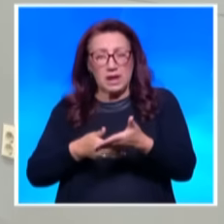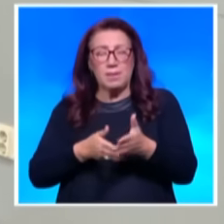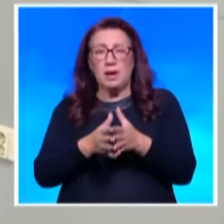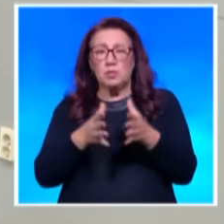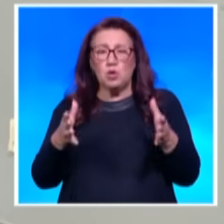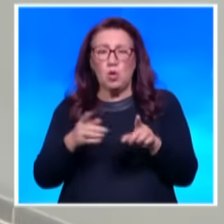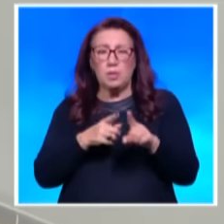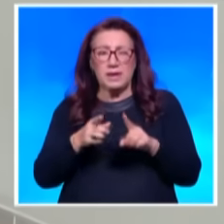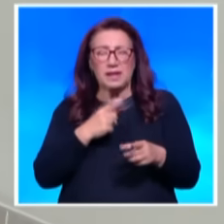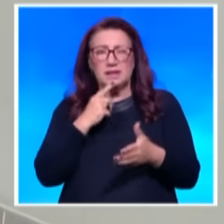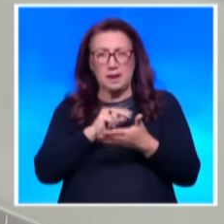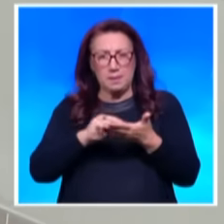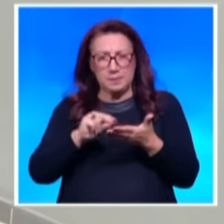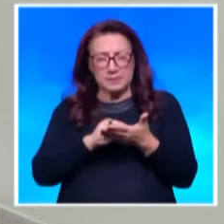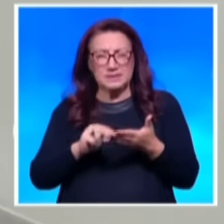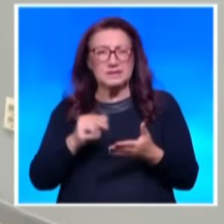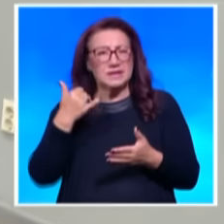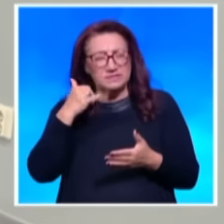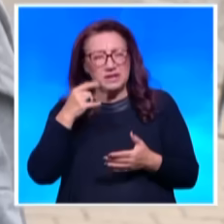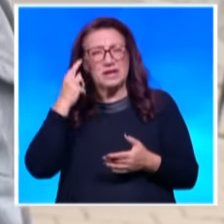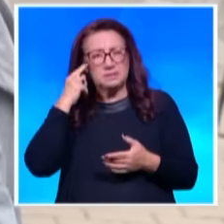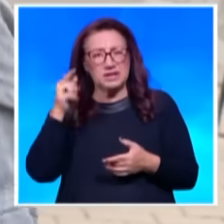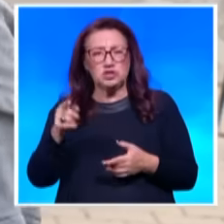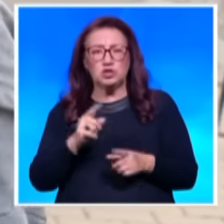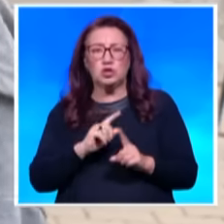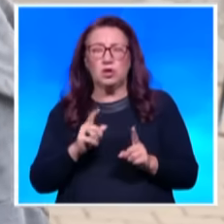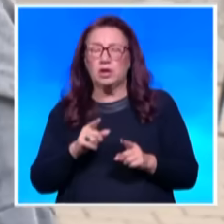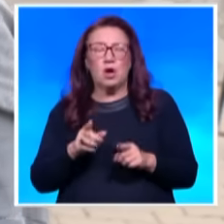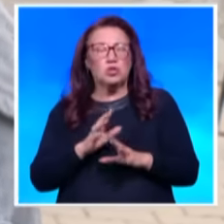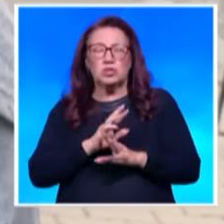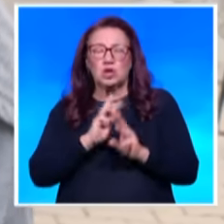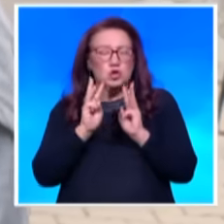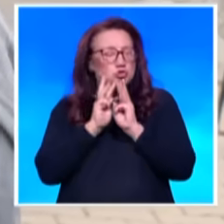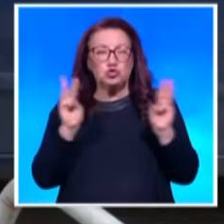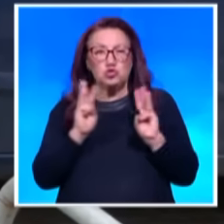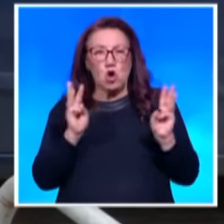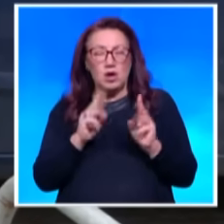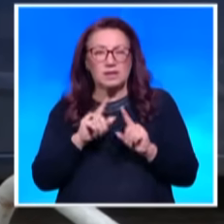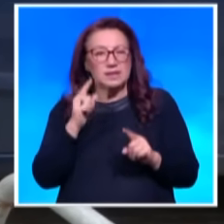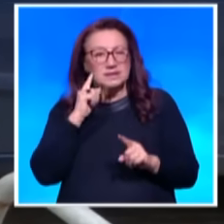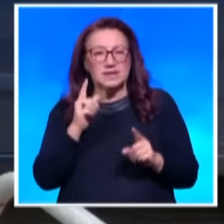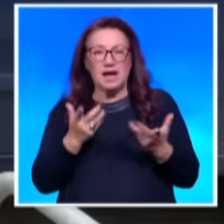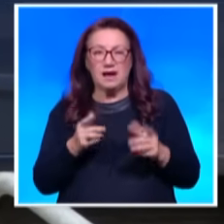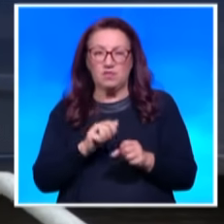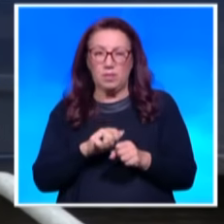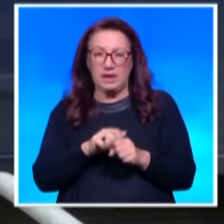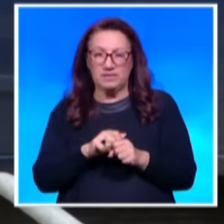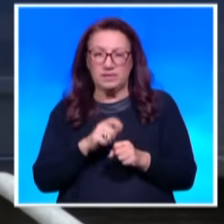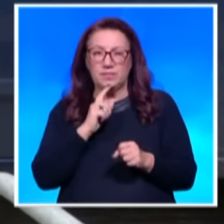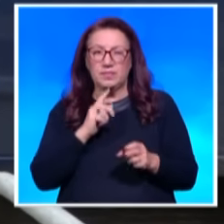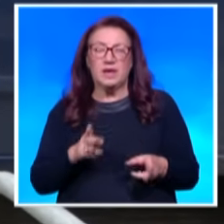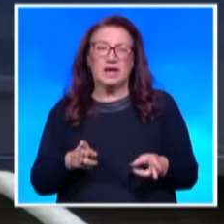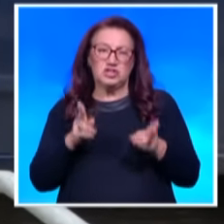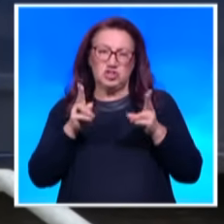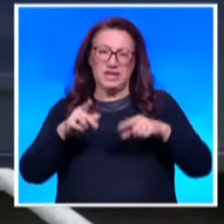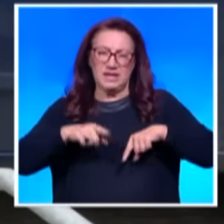че всички го подкрепят. Не смятам, че не. От шока не е знал какво да прави. Решението на съда не е